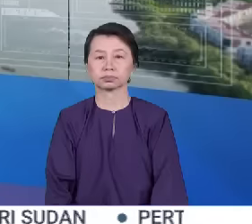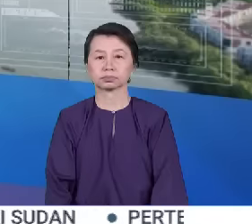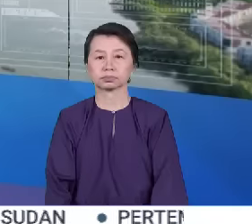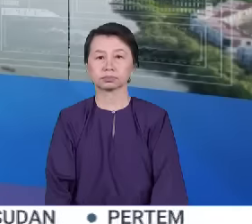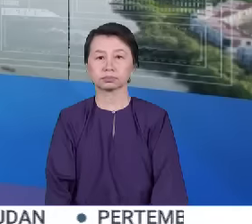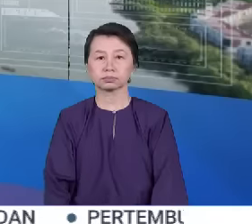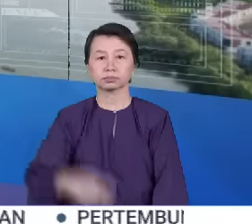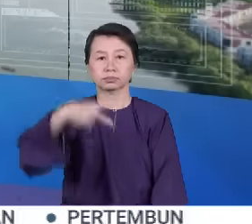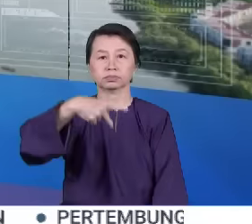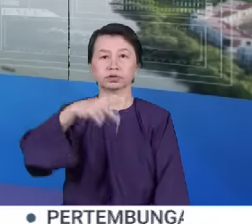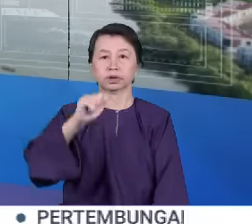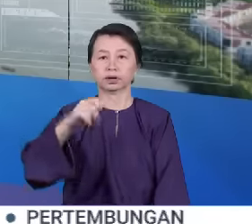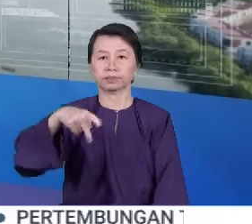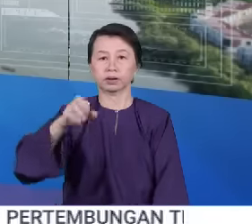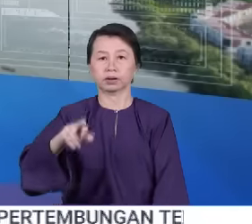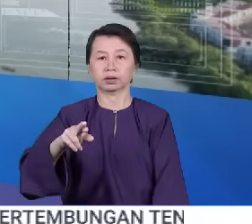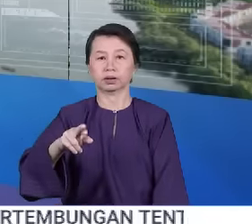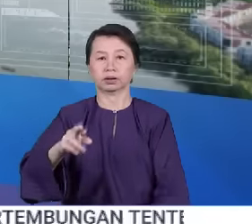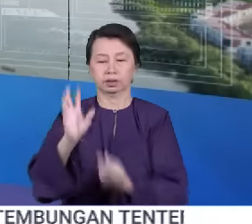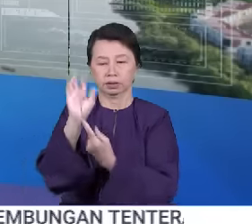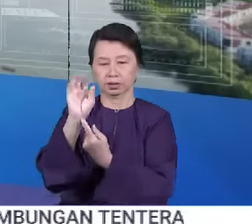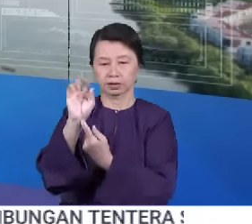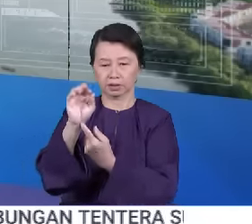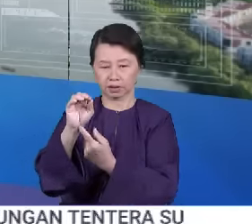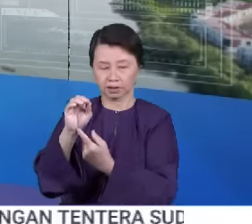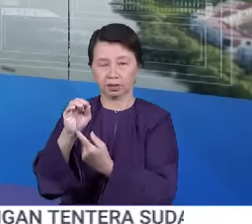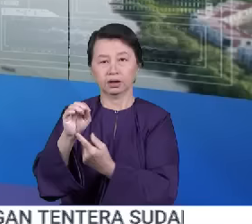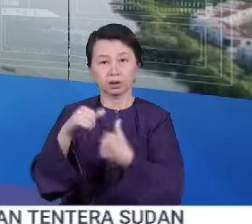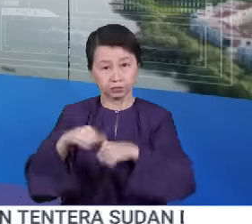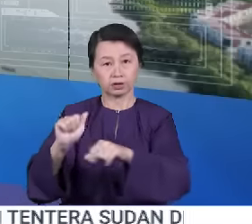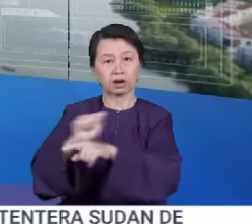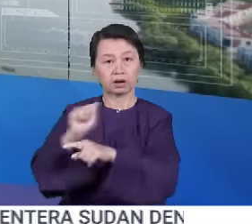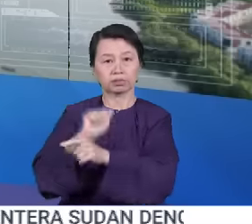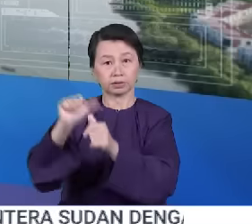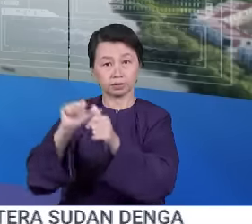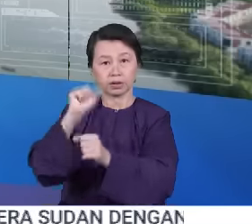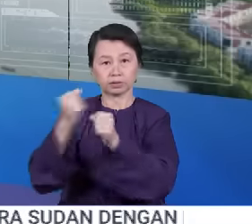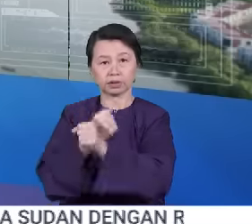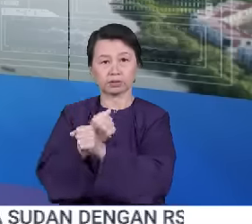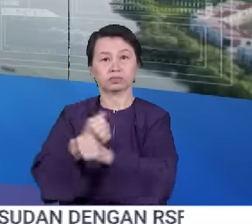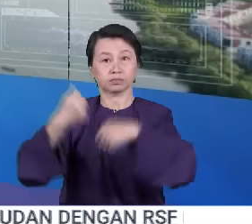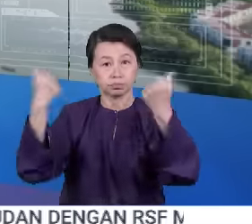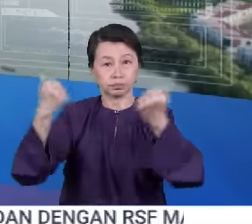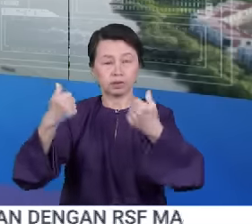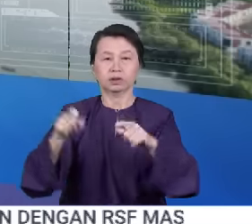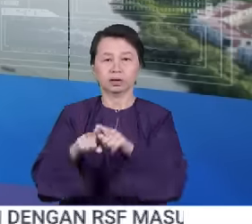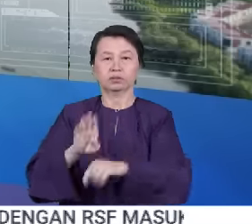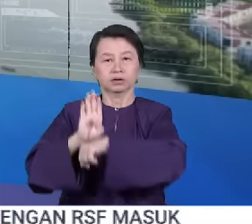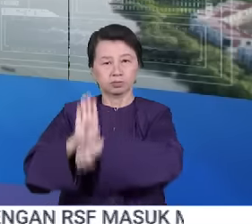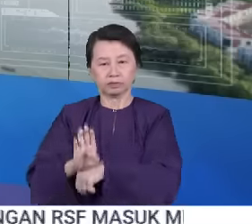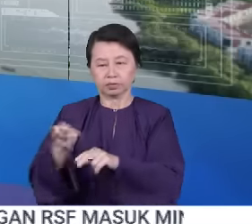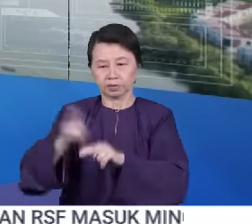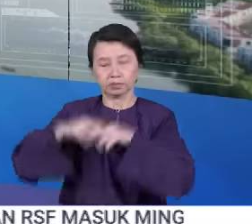Di Papar, tradisi memasang pelita atau bercucul terus diamalkan setiap tahun menjelang Hari Raya Aidilfitri sebagai budaya